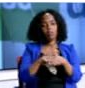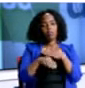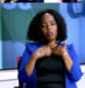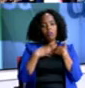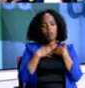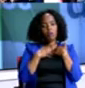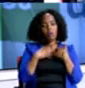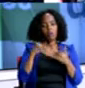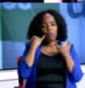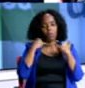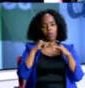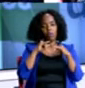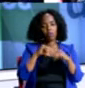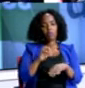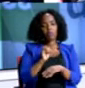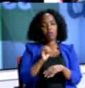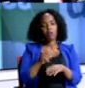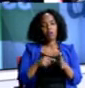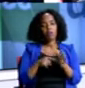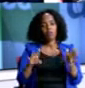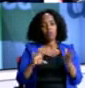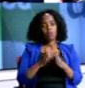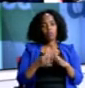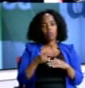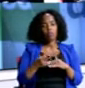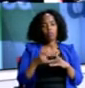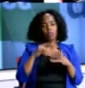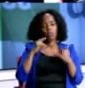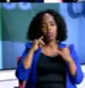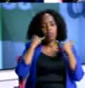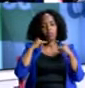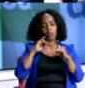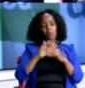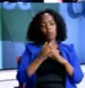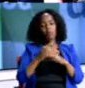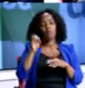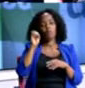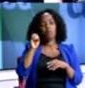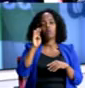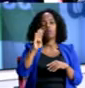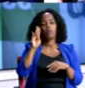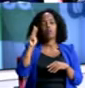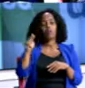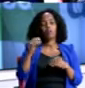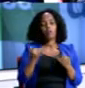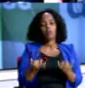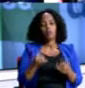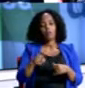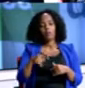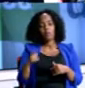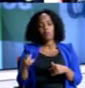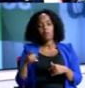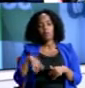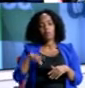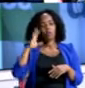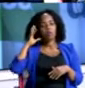ode fanno dio kanatti ifsa turtani media heddu daf ifsa le turtani ammas oben daf ifsa turtani ammo hawasra da gawf iddo